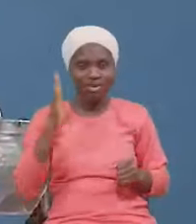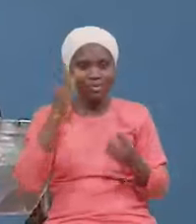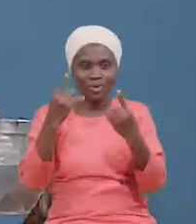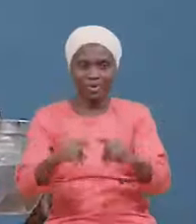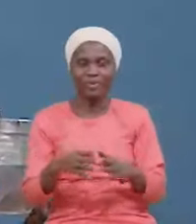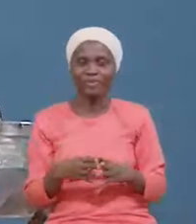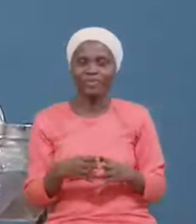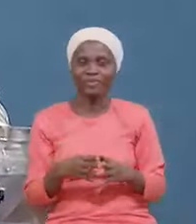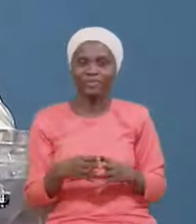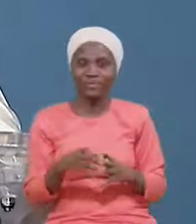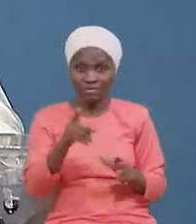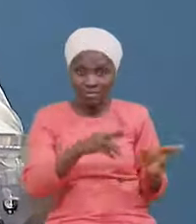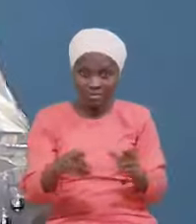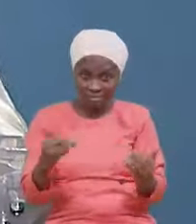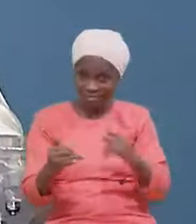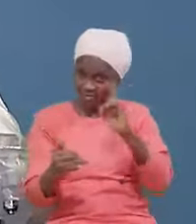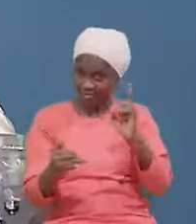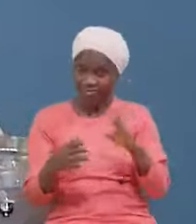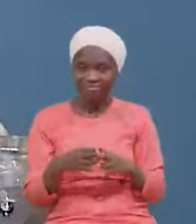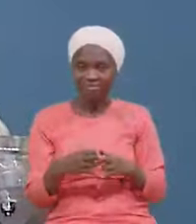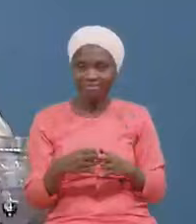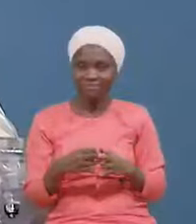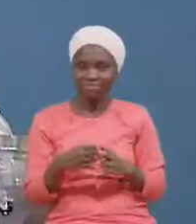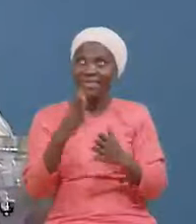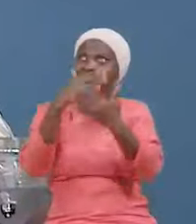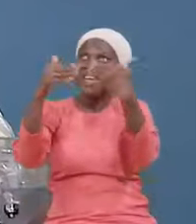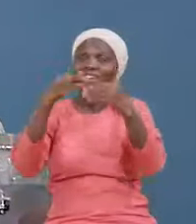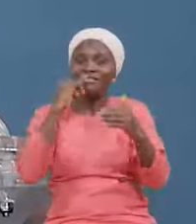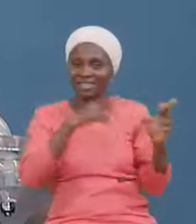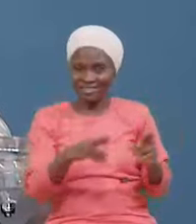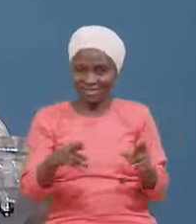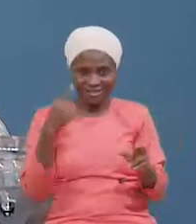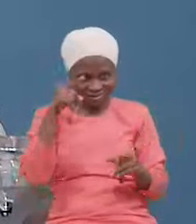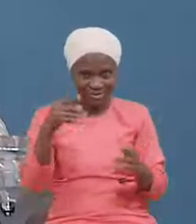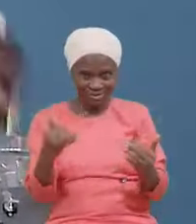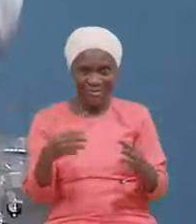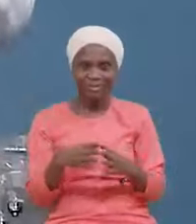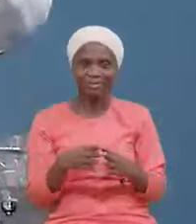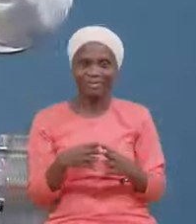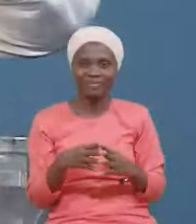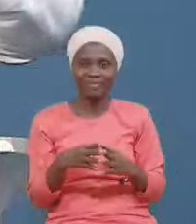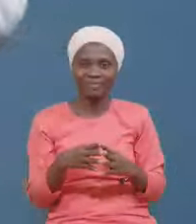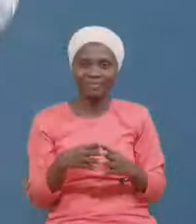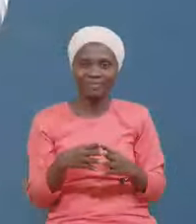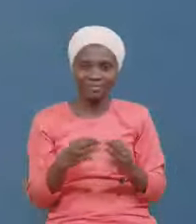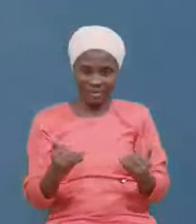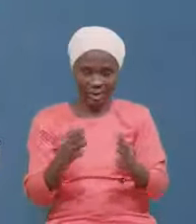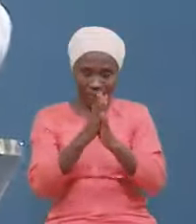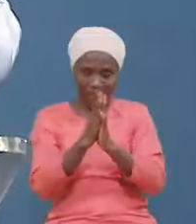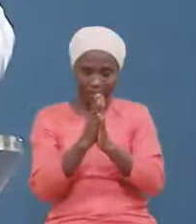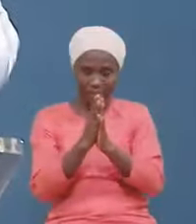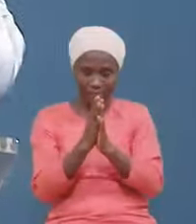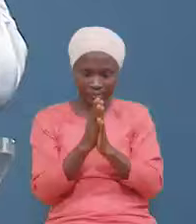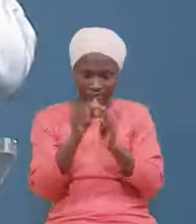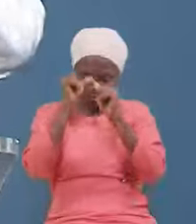చేస్తోంది. Ready now. ఇప్పుడు సిద్ధమేనా? Heaven is ready for you. పరలోకం మీ కోసం సిద్ధంగా ఉంది. Let's pray. ప్రార్థన